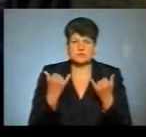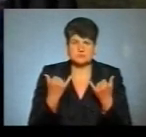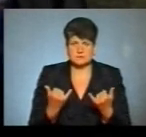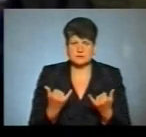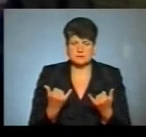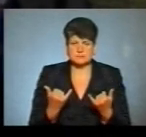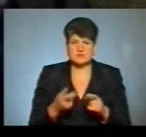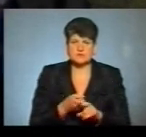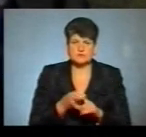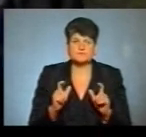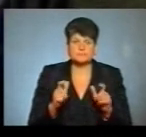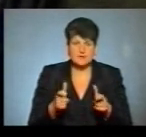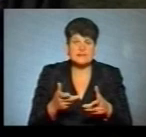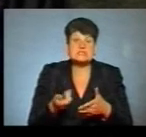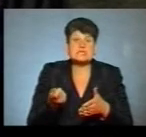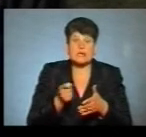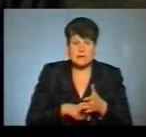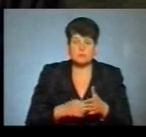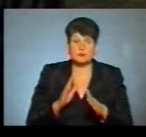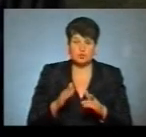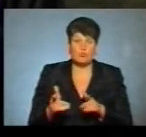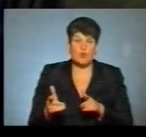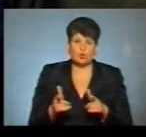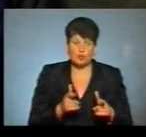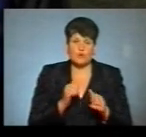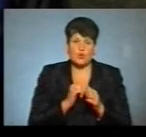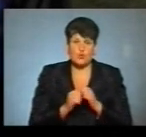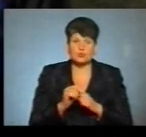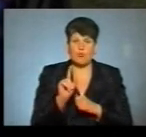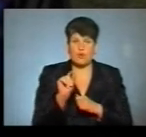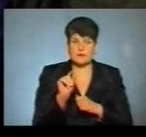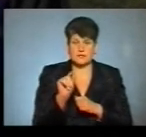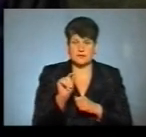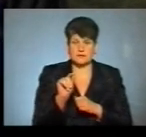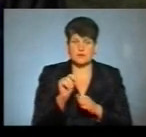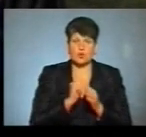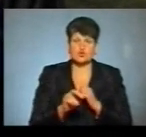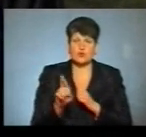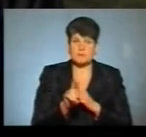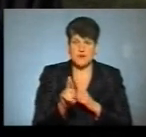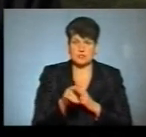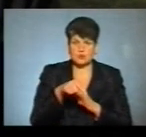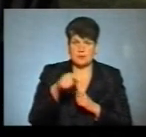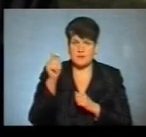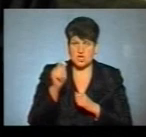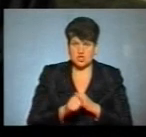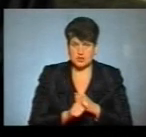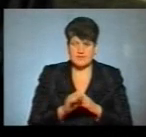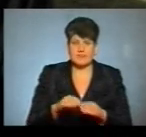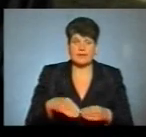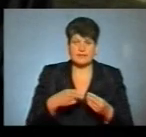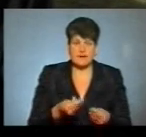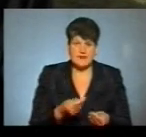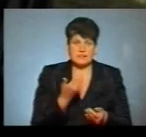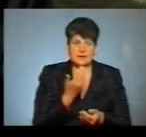через пандемію є закритим, ми будемо готові щопонеділка і щоп'ятниці сюди приїжджати і